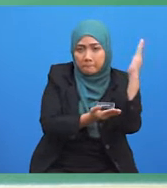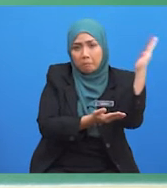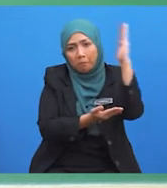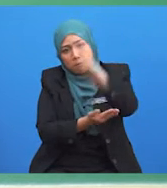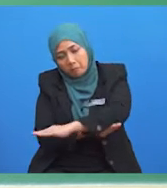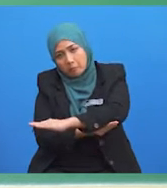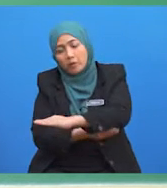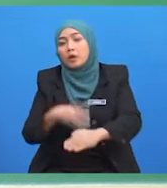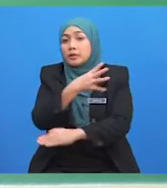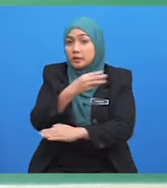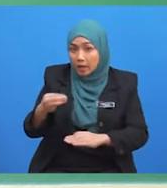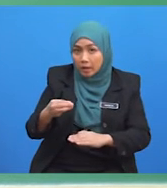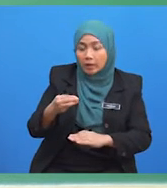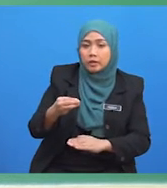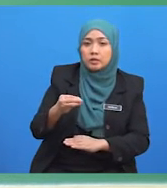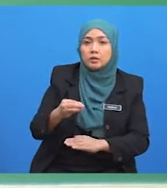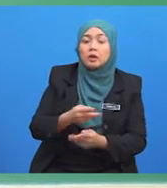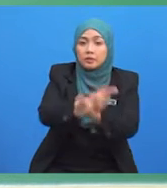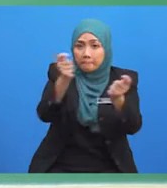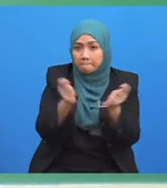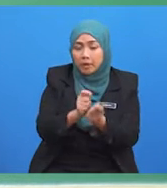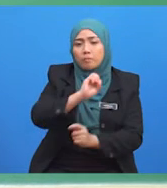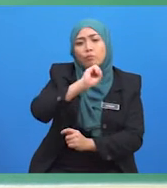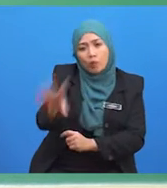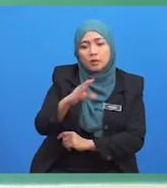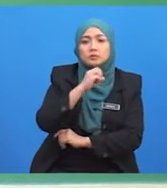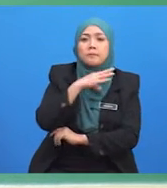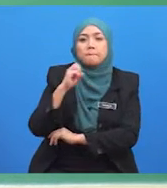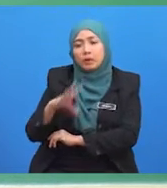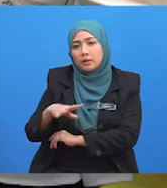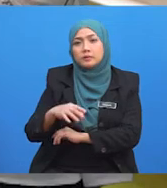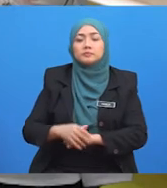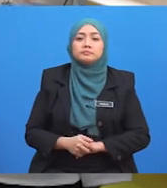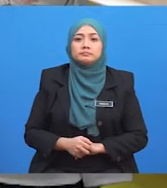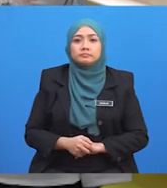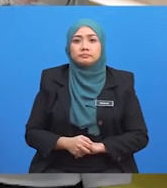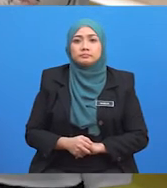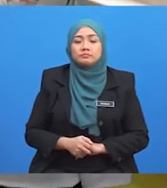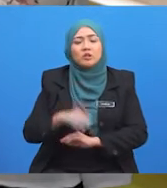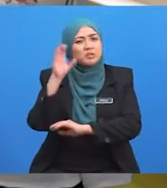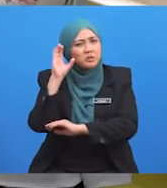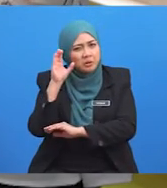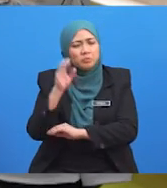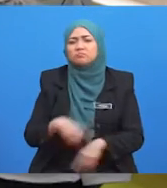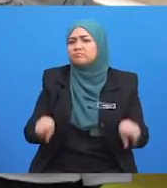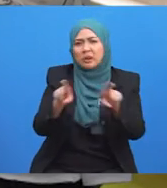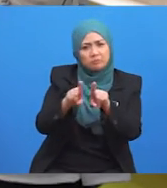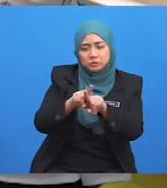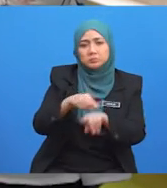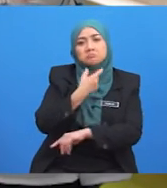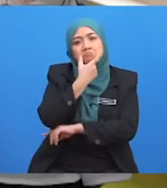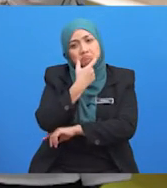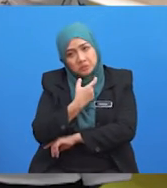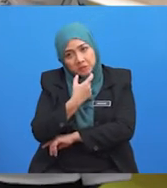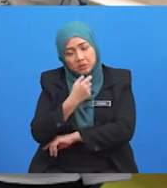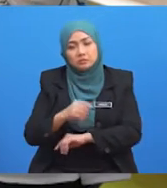sampah. Sedih dan kecewa melihat perkara-perkara tersebut. Mendengar pun sedih ini Encikgu Gen.